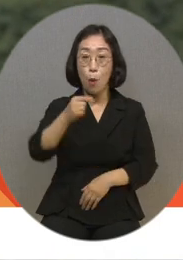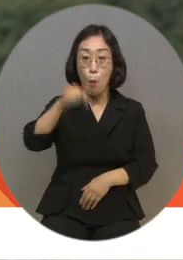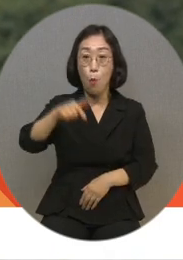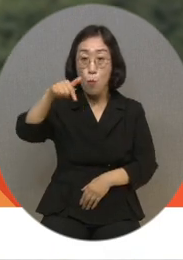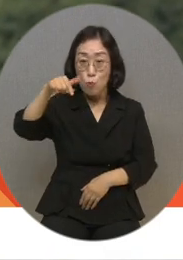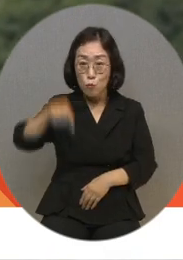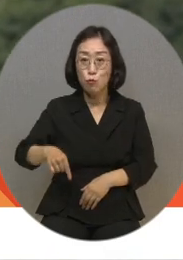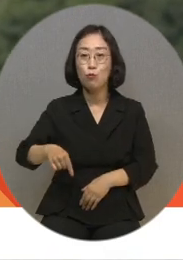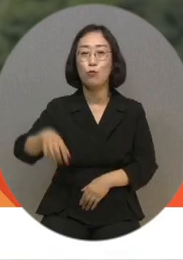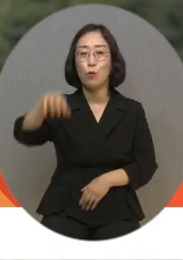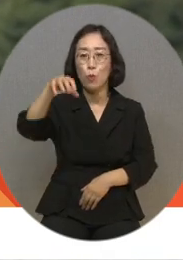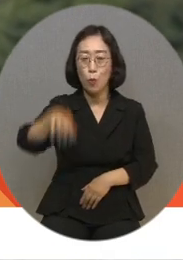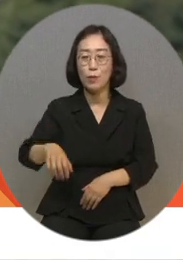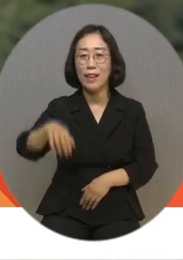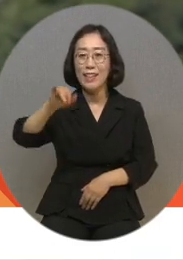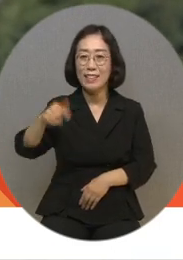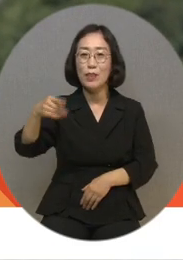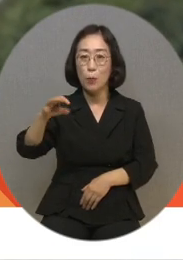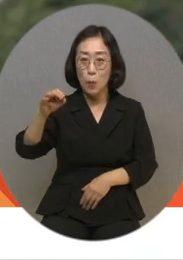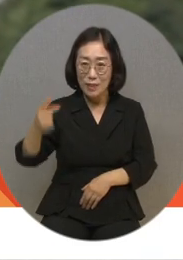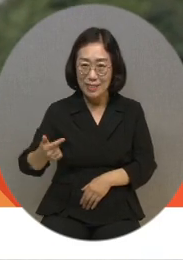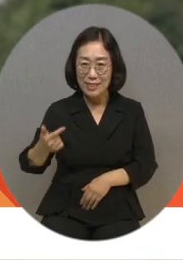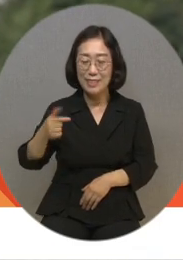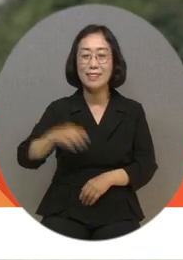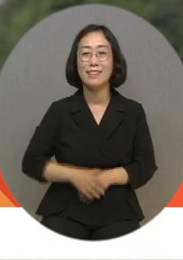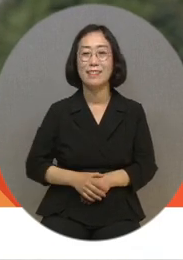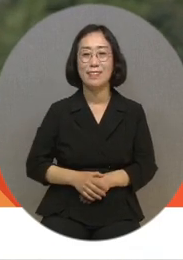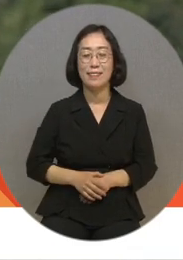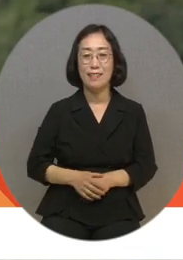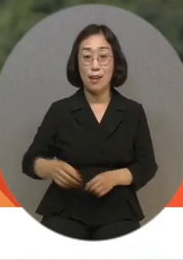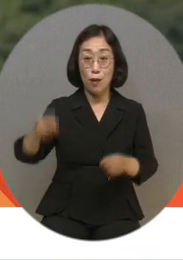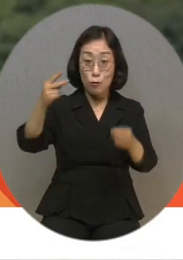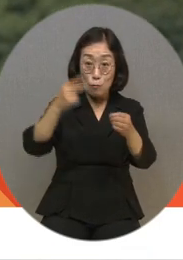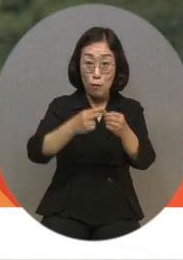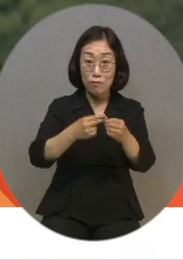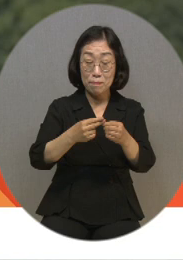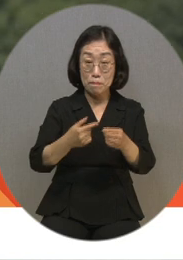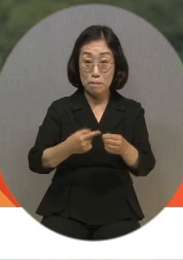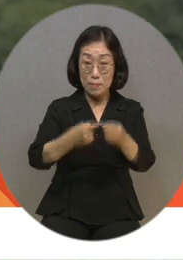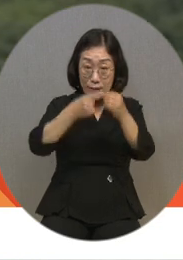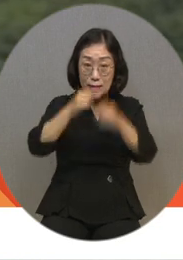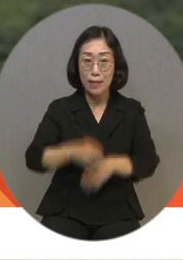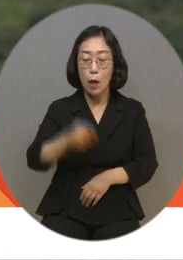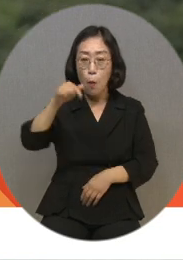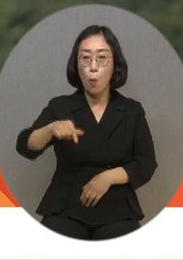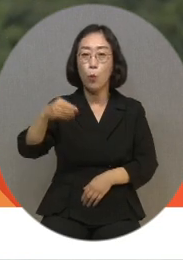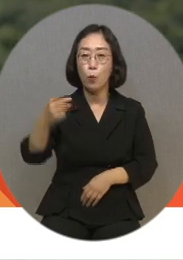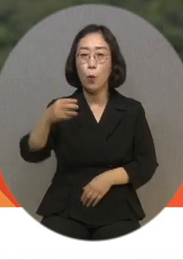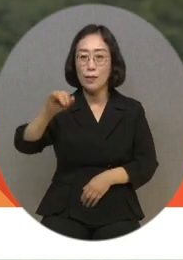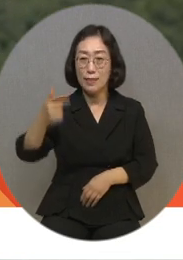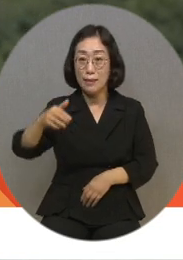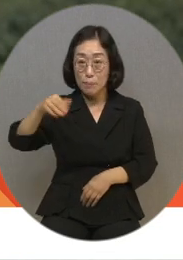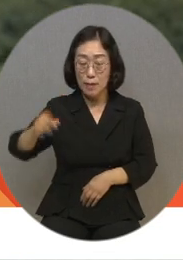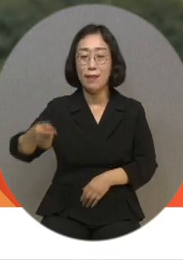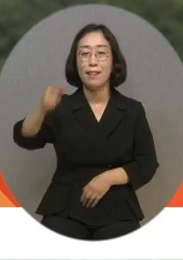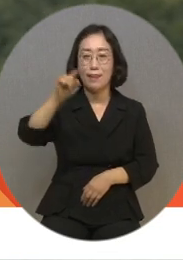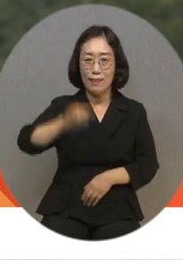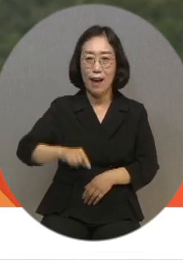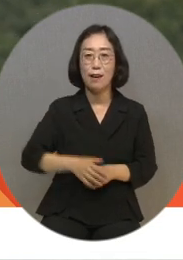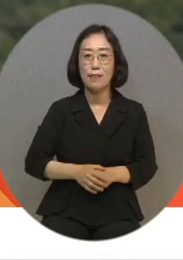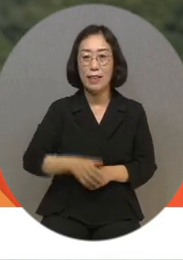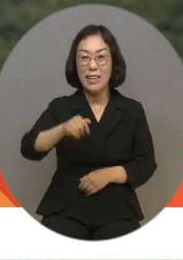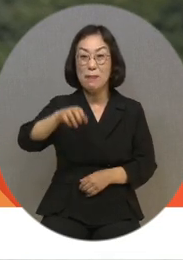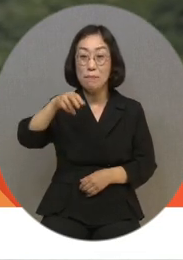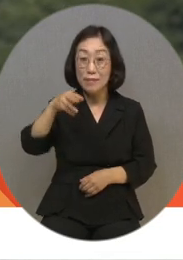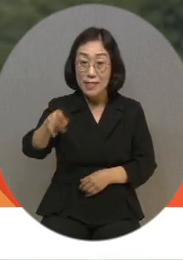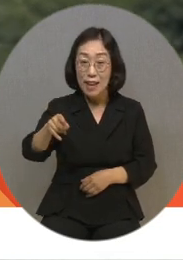모니어 신동진게 돌아갔습니다 최우수상은 군산 회연 농협배 옥토 진미가 우수상은 김재 백구